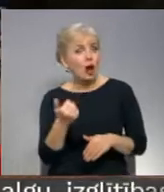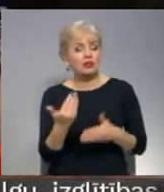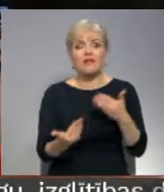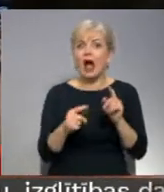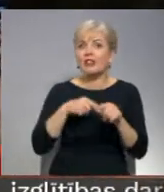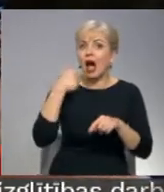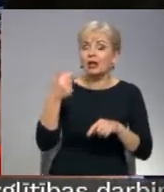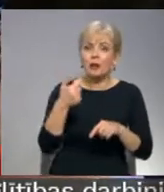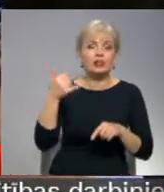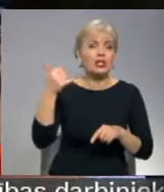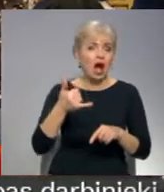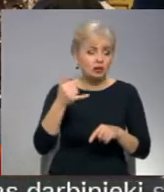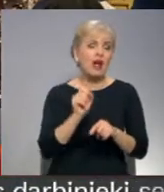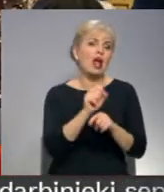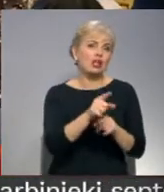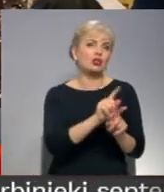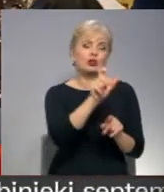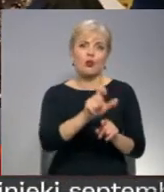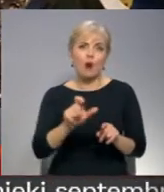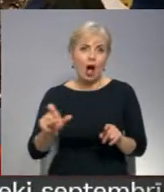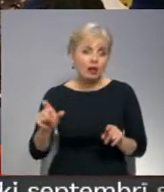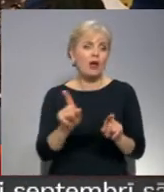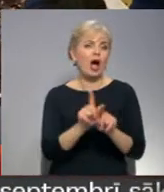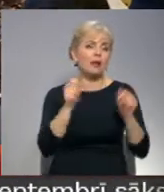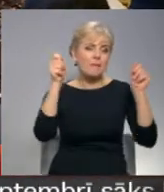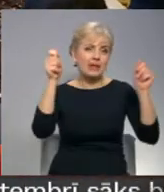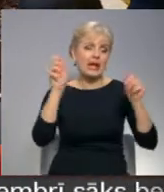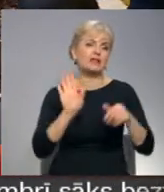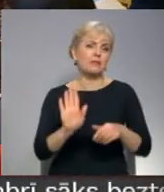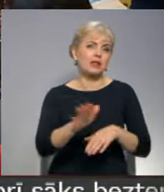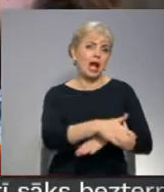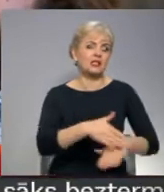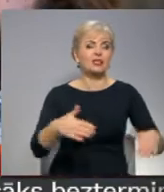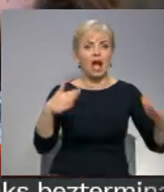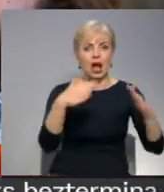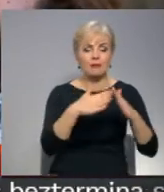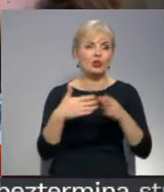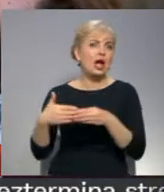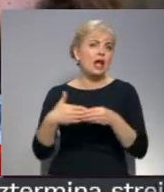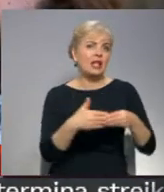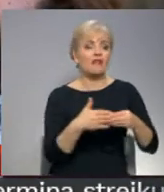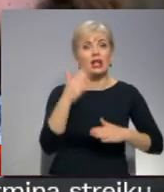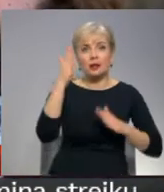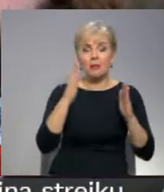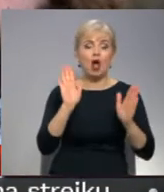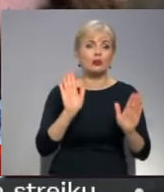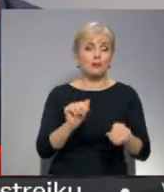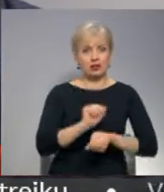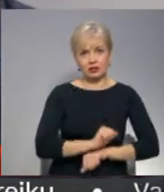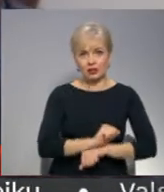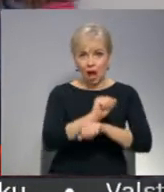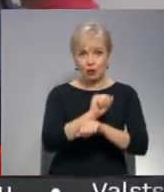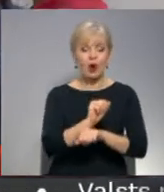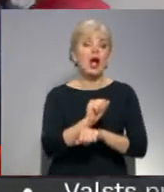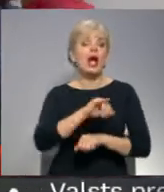nākamgad janvārī, likusi skolotājiem nevien piketēt pie Saeimas, bet novedusi arī līdz balsojumam par streiku.